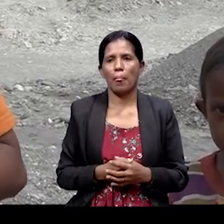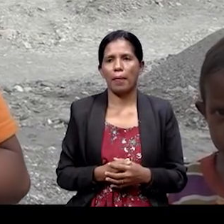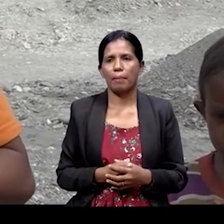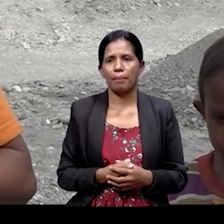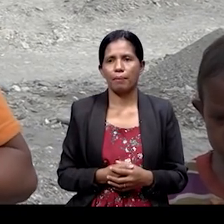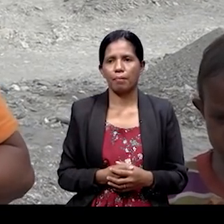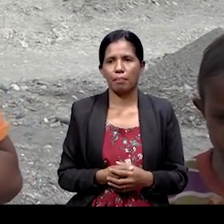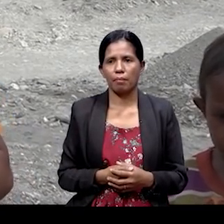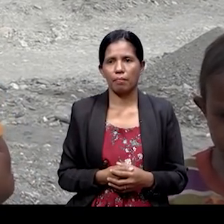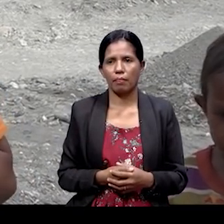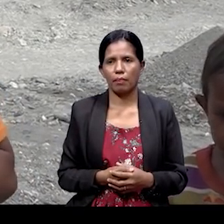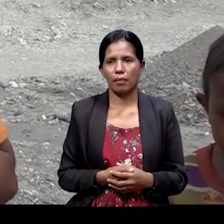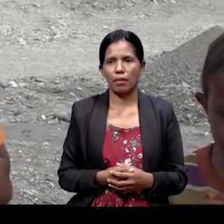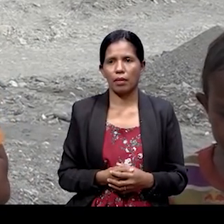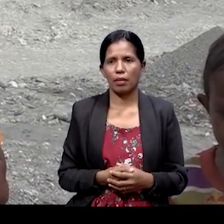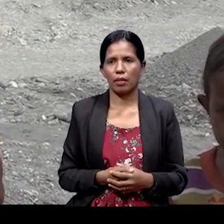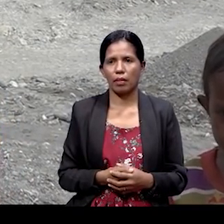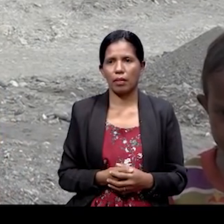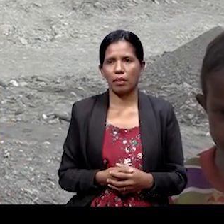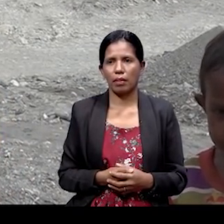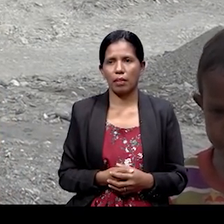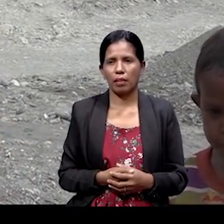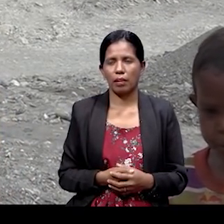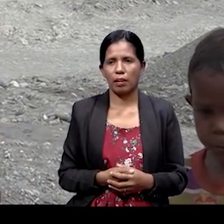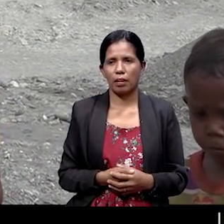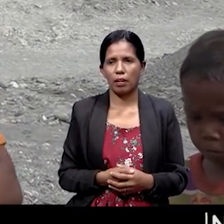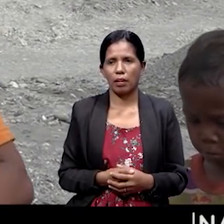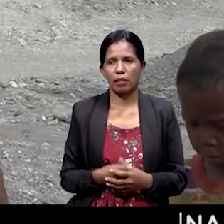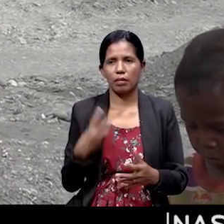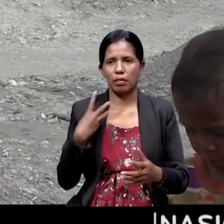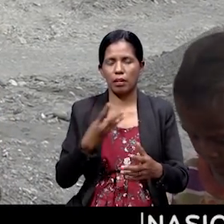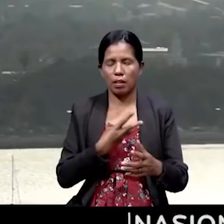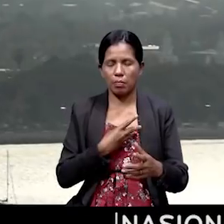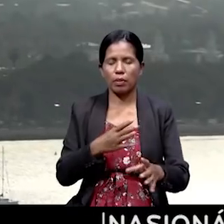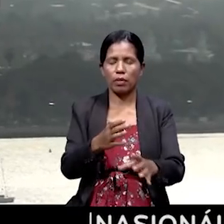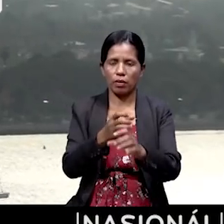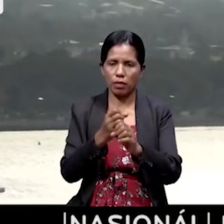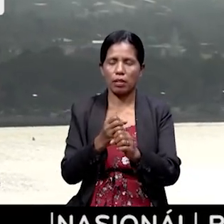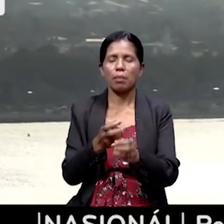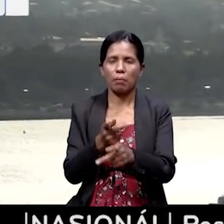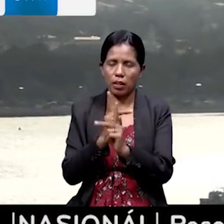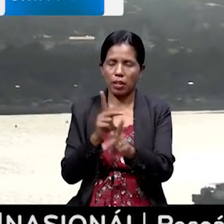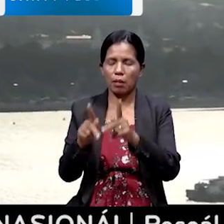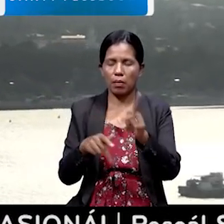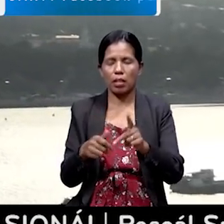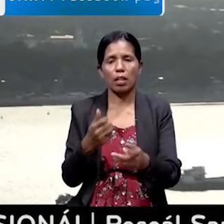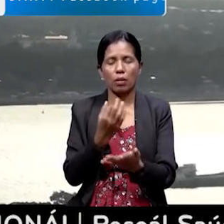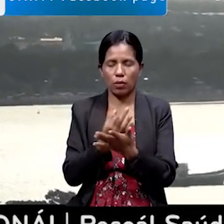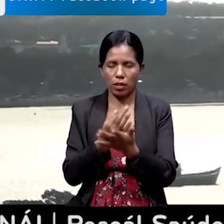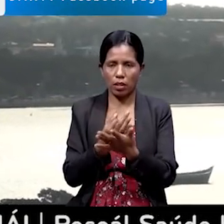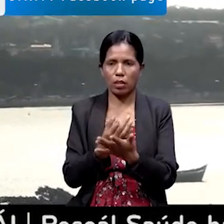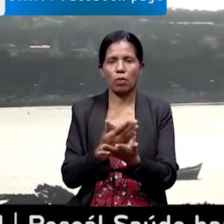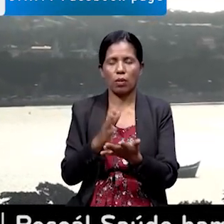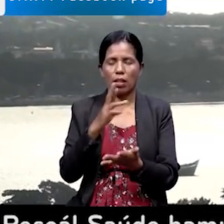Selain saya emas serkan tadi ruhiane, anda simhan sesimfal freta, hudi hola hahan. Moris ne perekrine sal naruk,